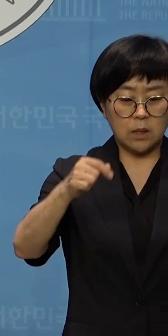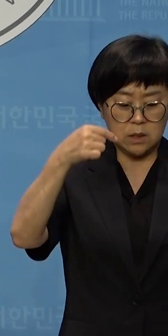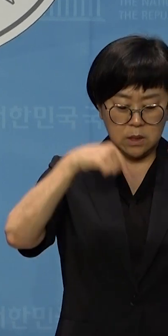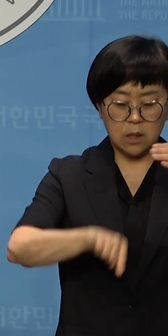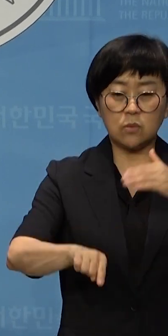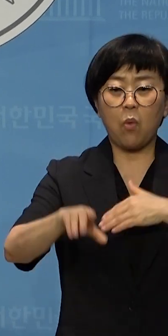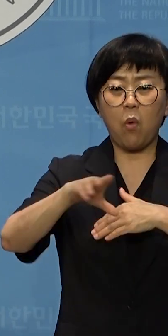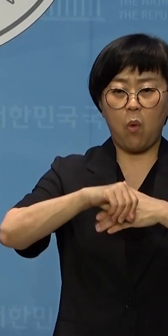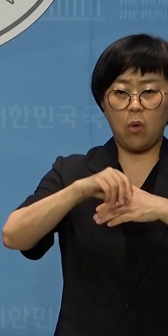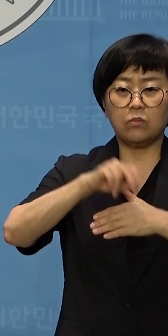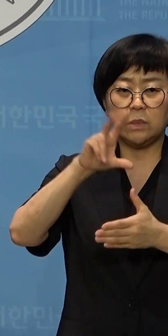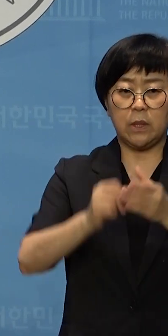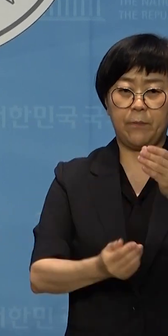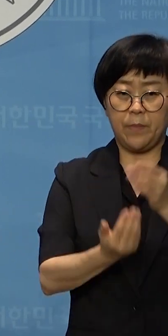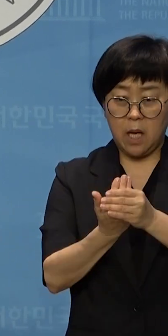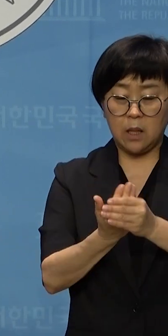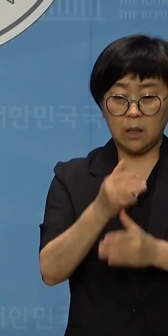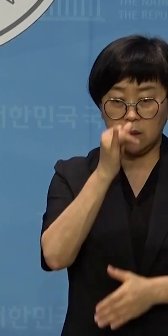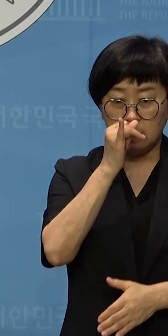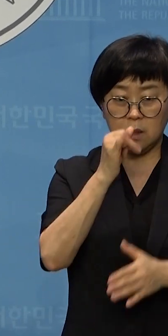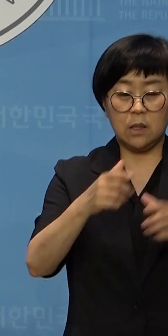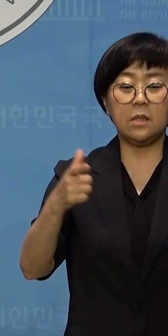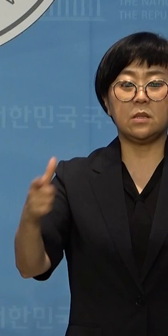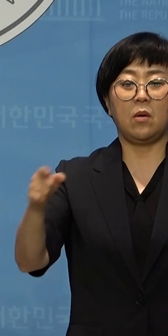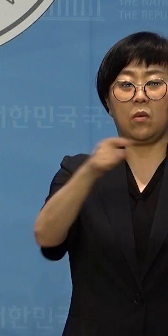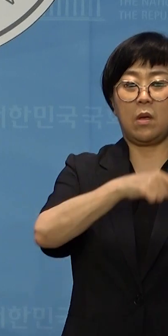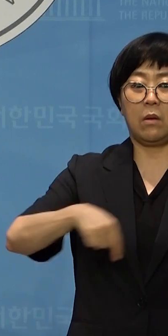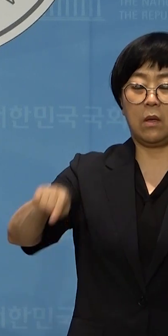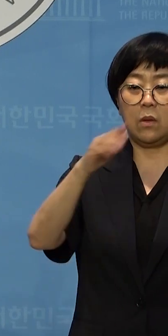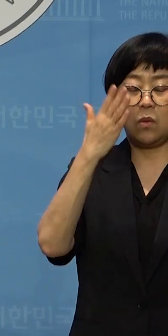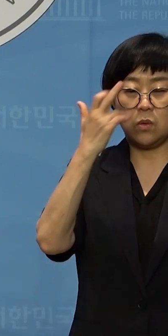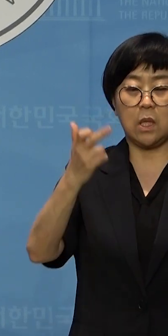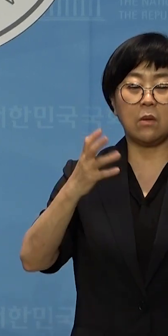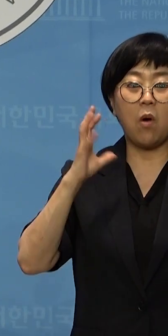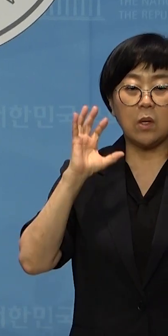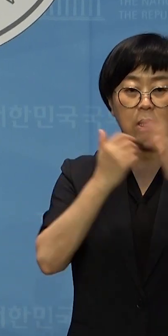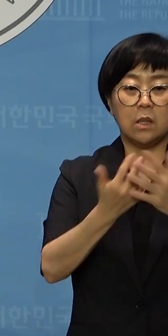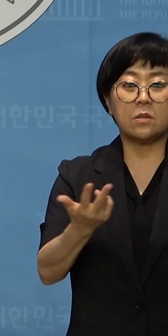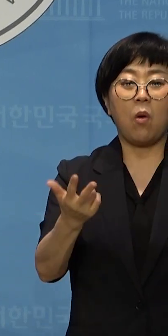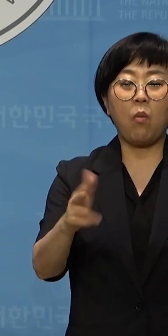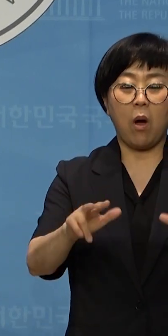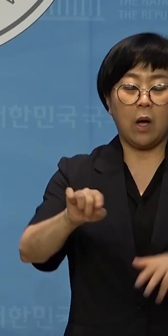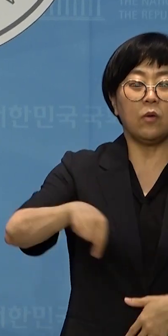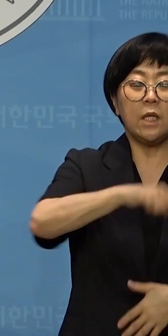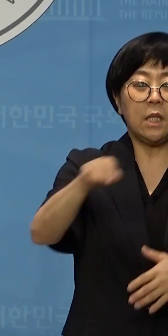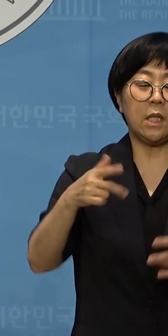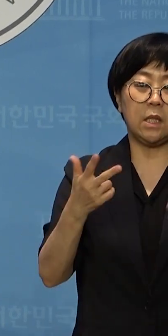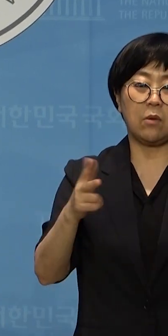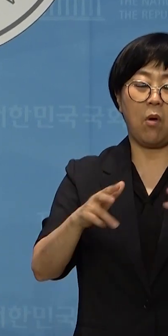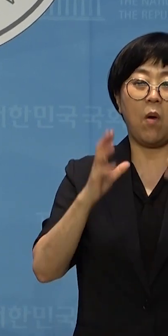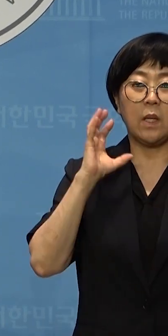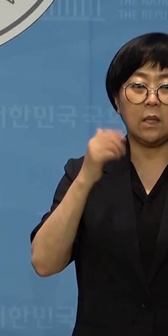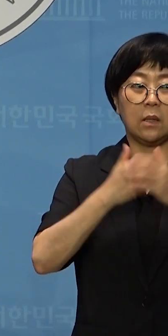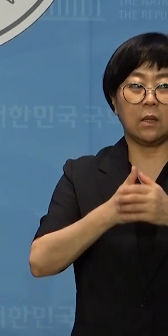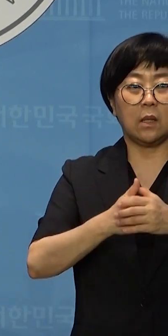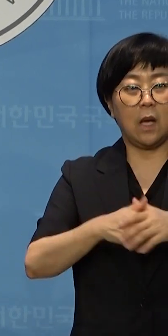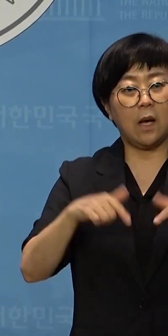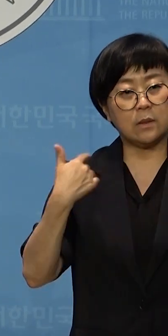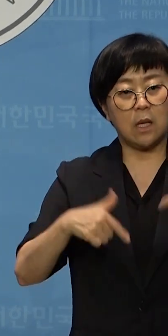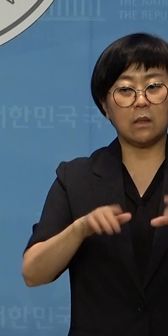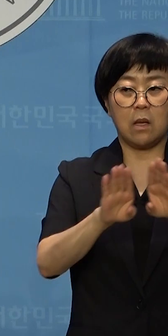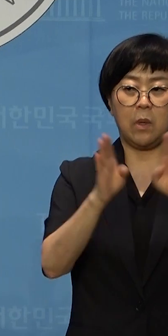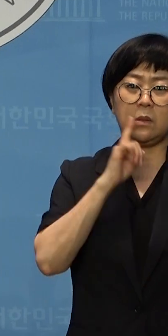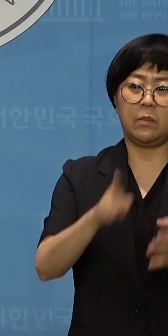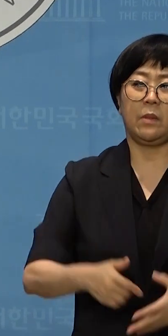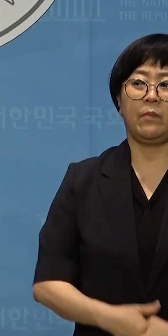지하수 오염 논란이 있었던 지역에 용산 어린이 정원이라는 이름으로 어린이들에게 상시